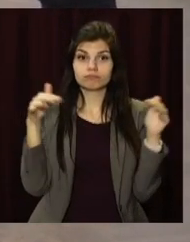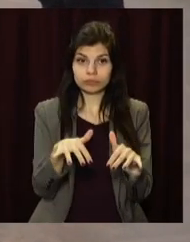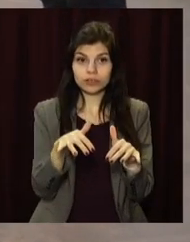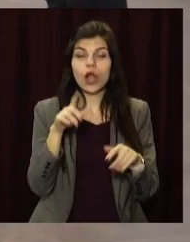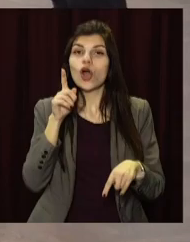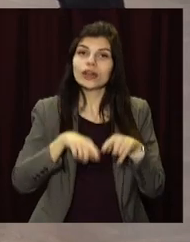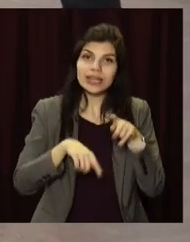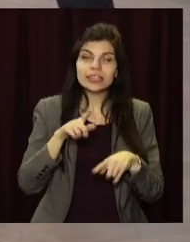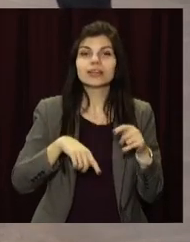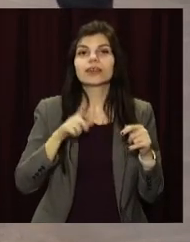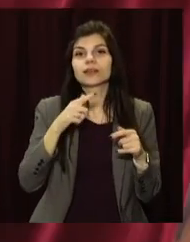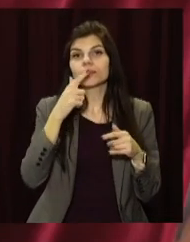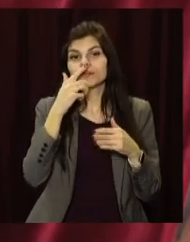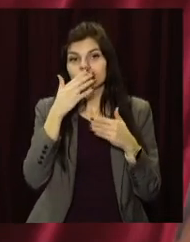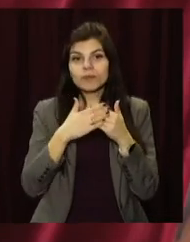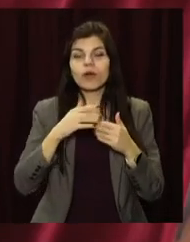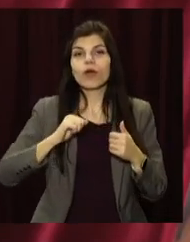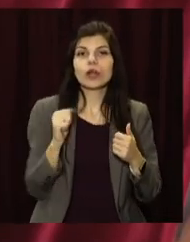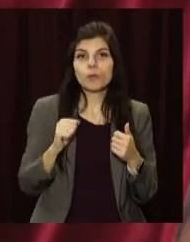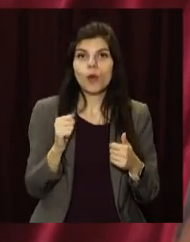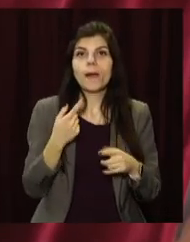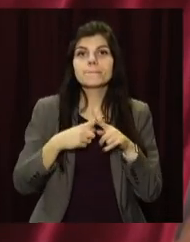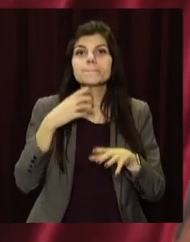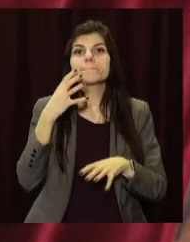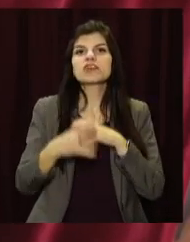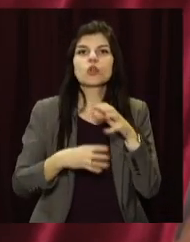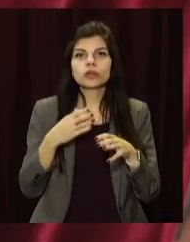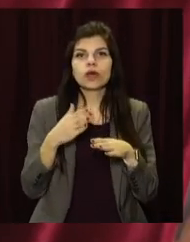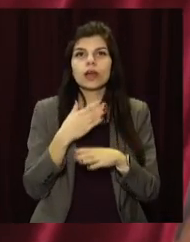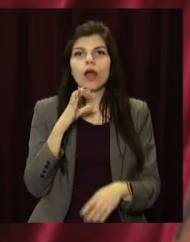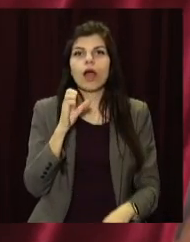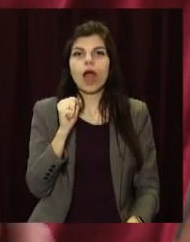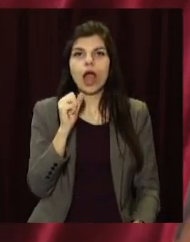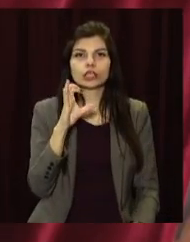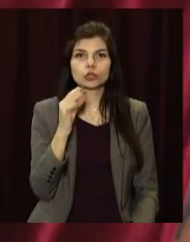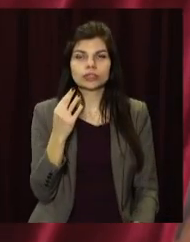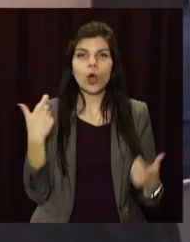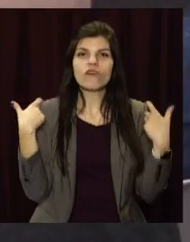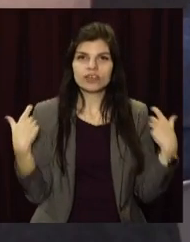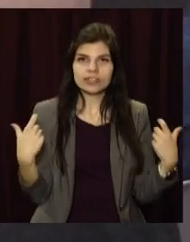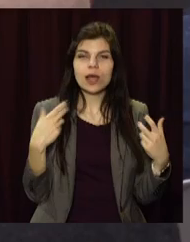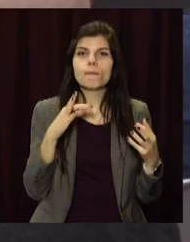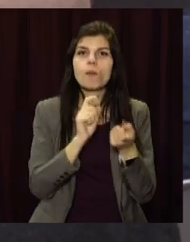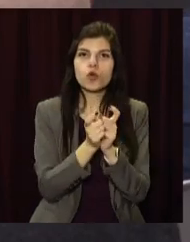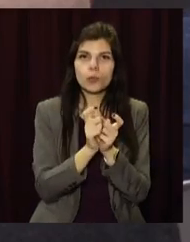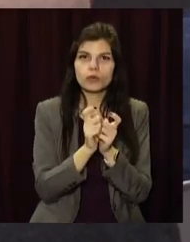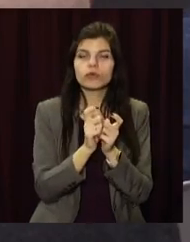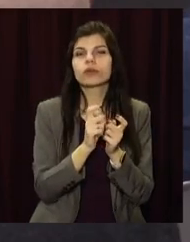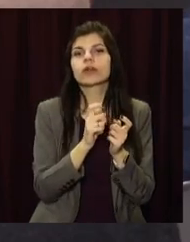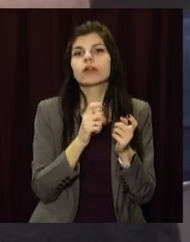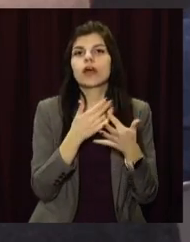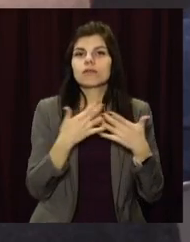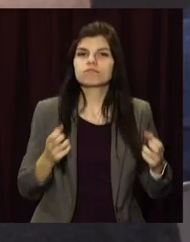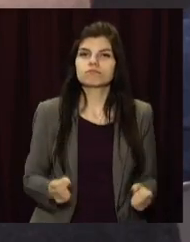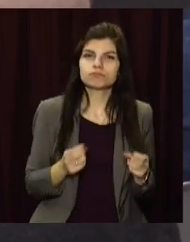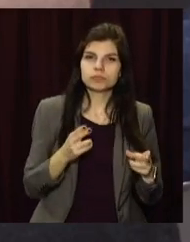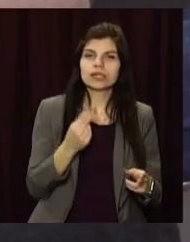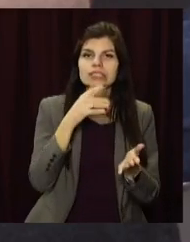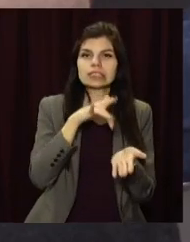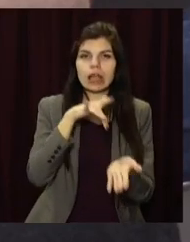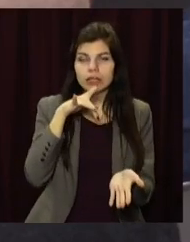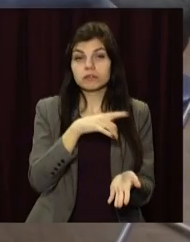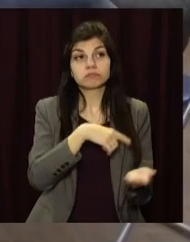Однозначно, хотілося б, звісно, щоб ці ікони побачили світ. Влаштувати виставку у Дніпрі художниця 5 років тому пообіцяла батькові, а